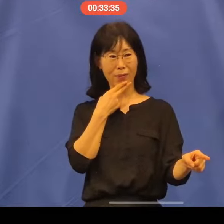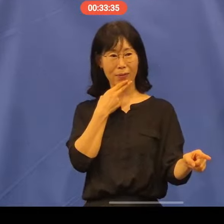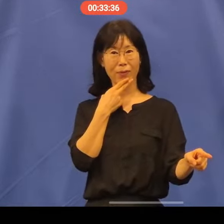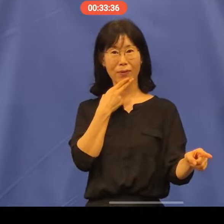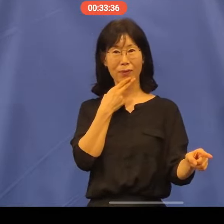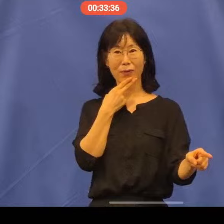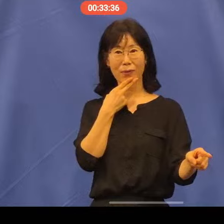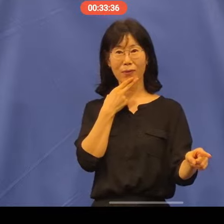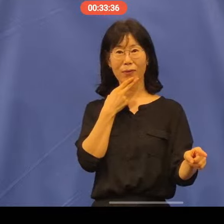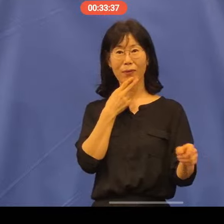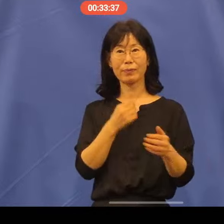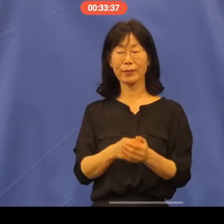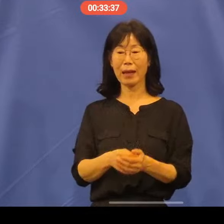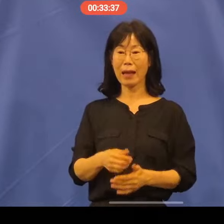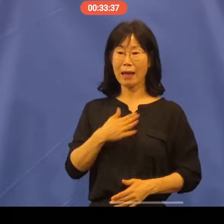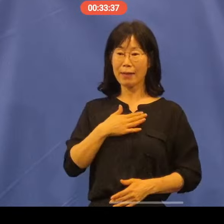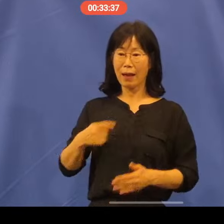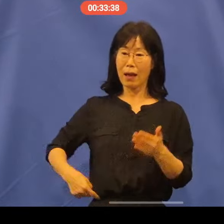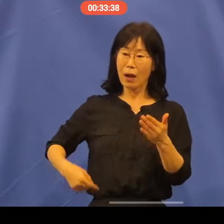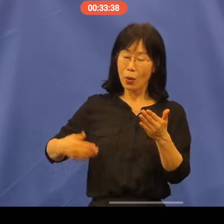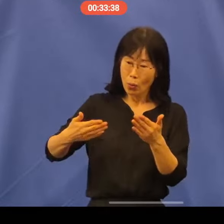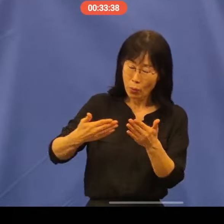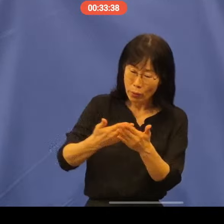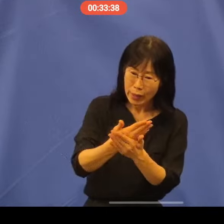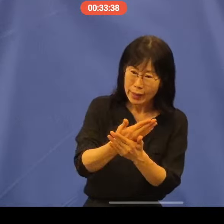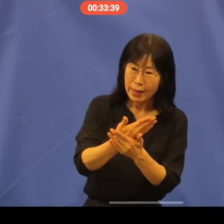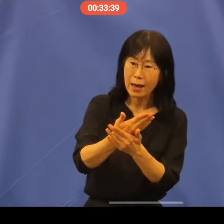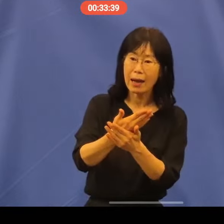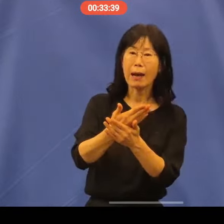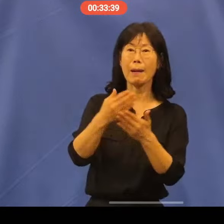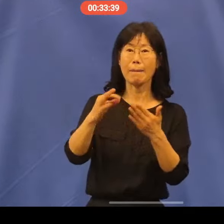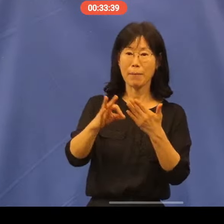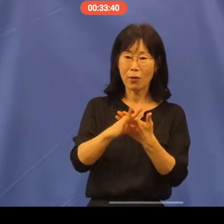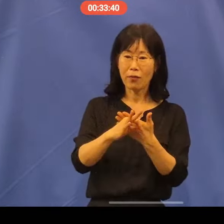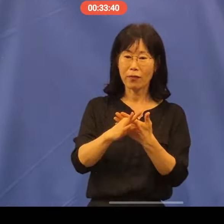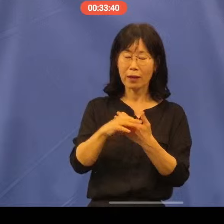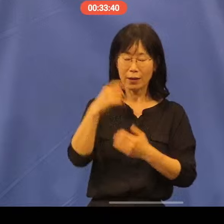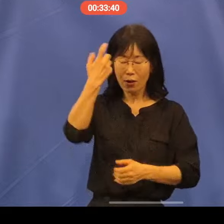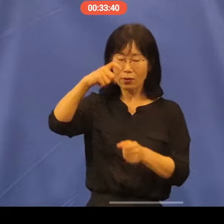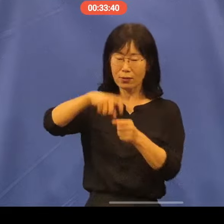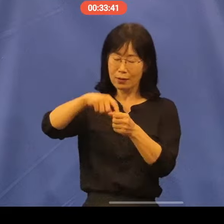영적 깊은 세계 속에서 비로소 보이는 죄가 있어요.